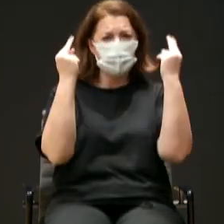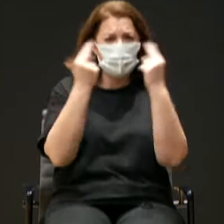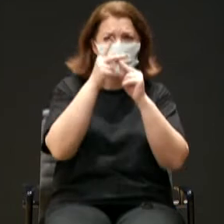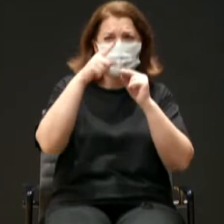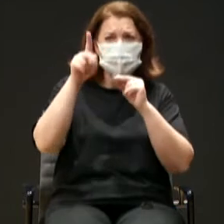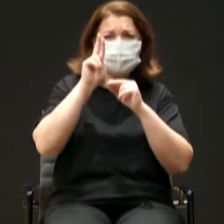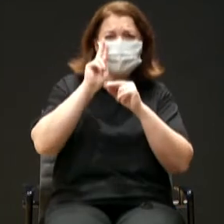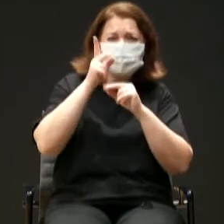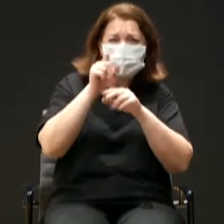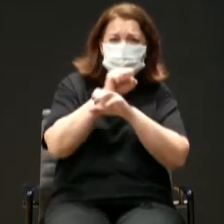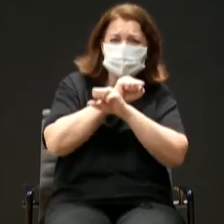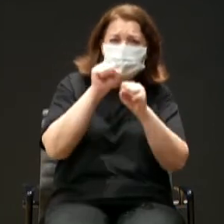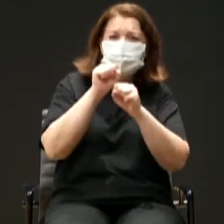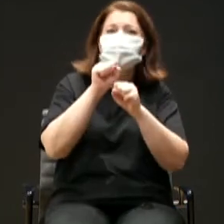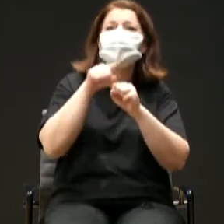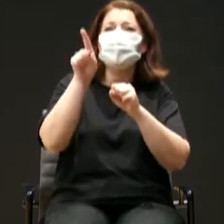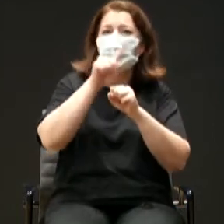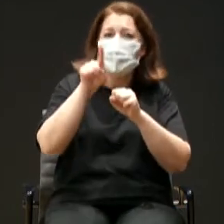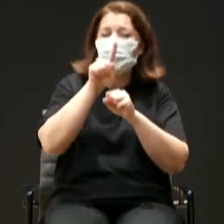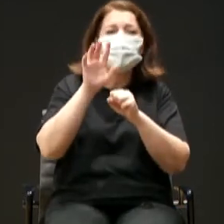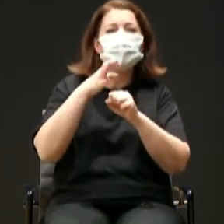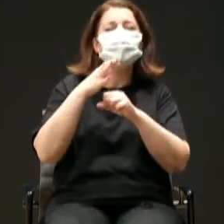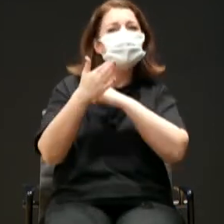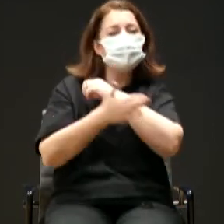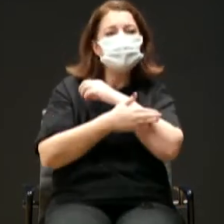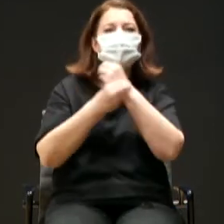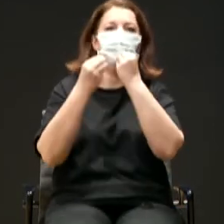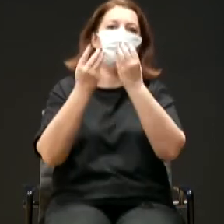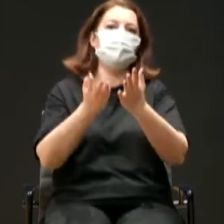eğilmesine asla müsaade etmemiştir.